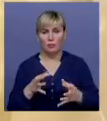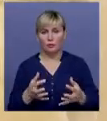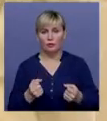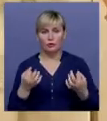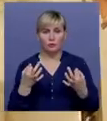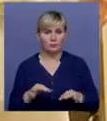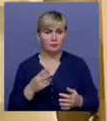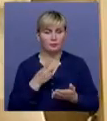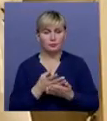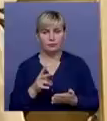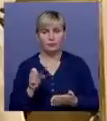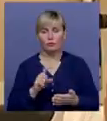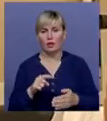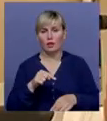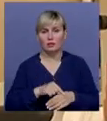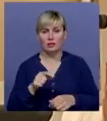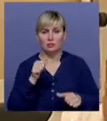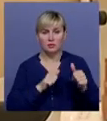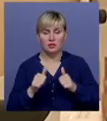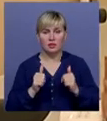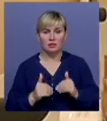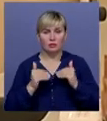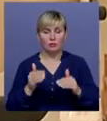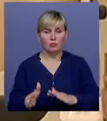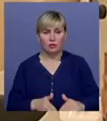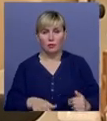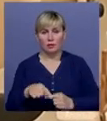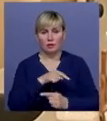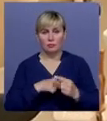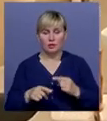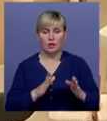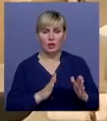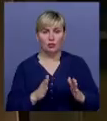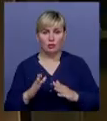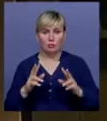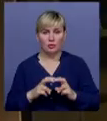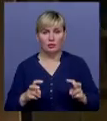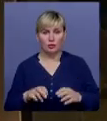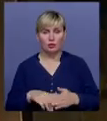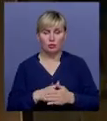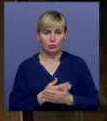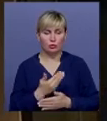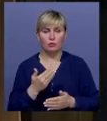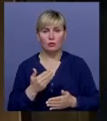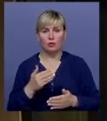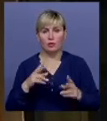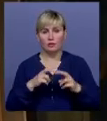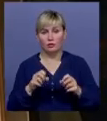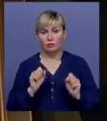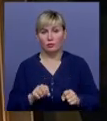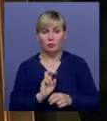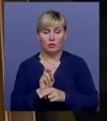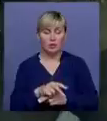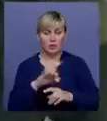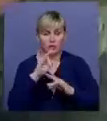допуска несмотря на то что казалось бы испытательный этап уже пройден предприниматели регулярно проверяют снова и снова причем ревизоры могут наведаться